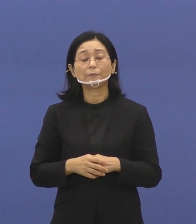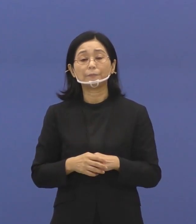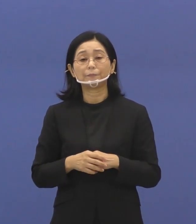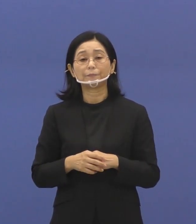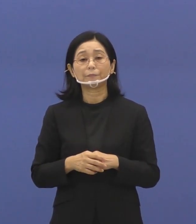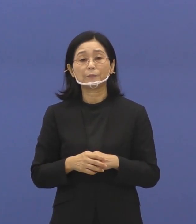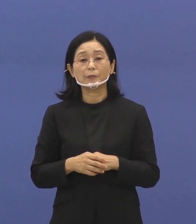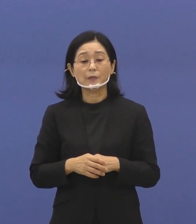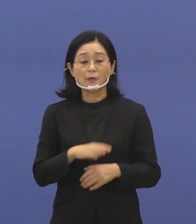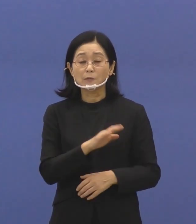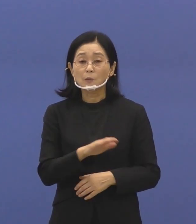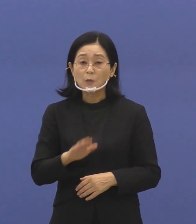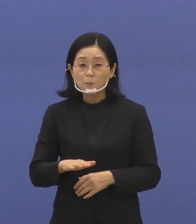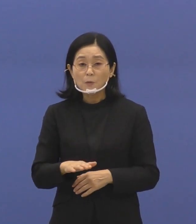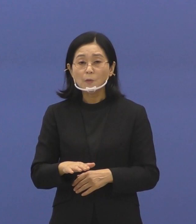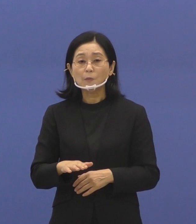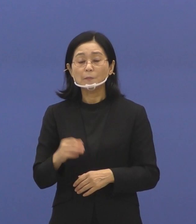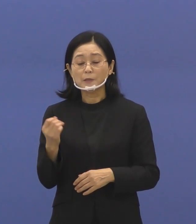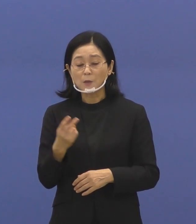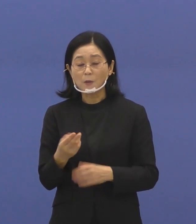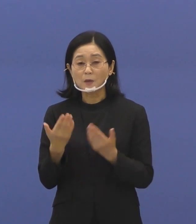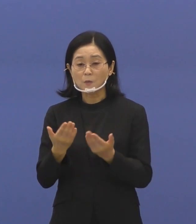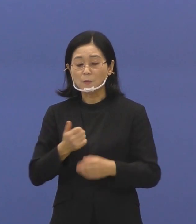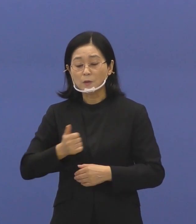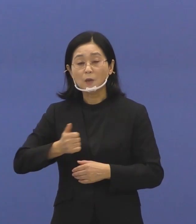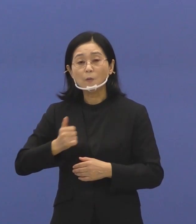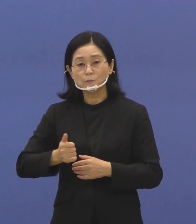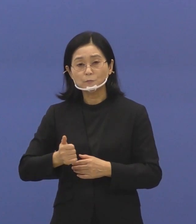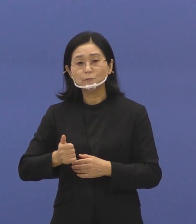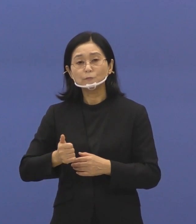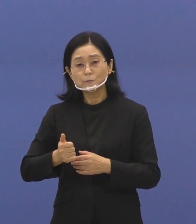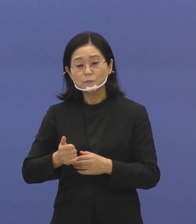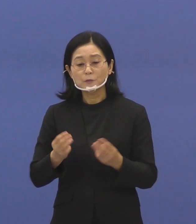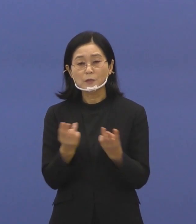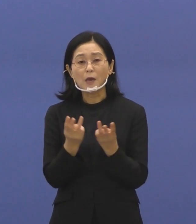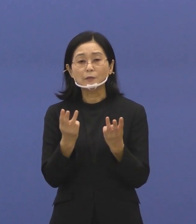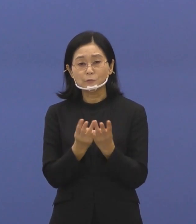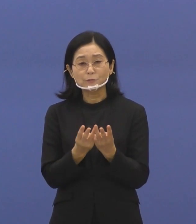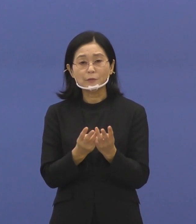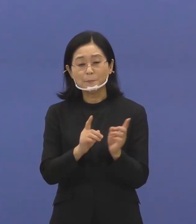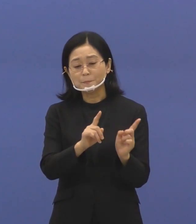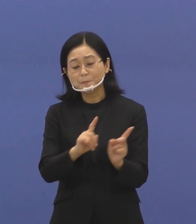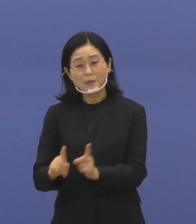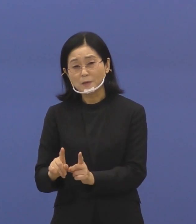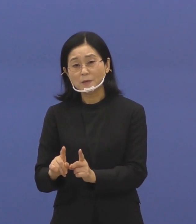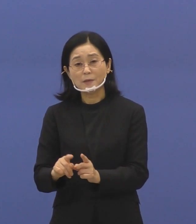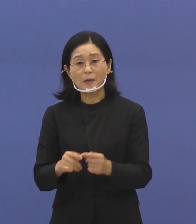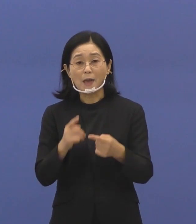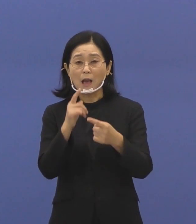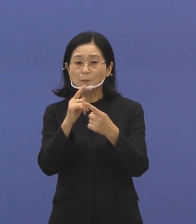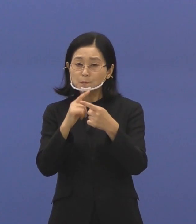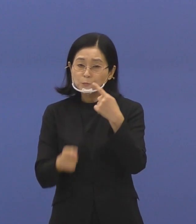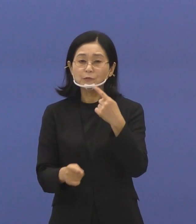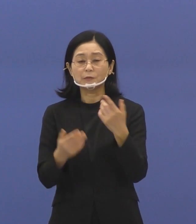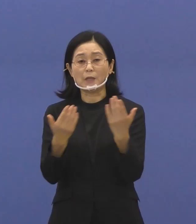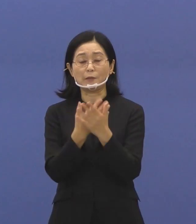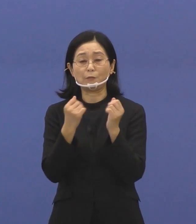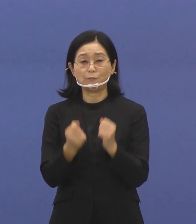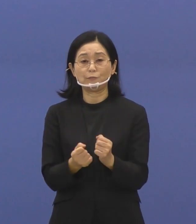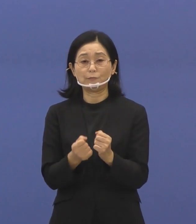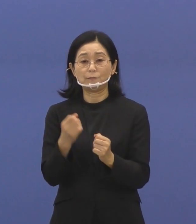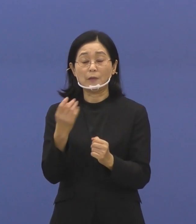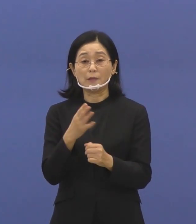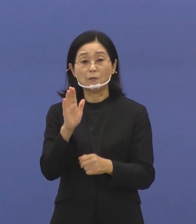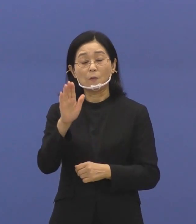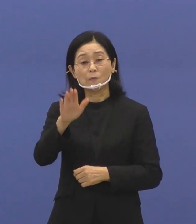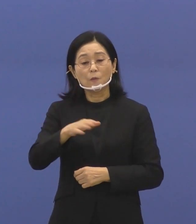童生徒数が、この30年間ぐらいで半減していたりですとか、どうもこれからも、まあ、さらにまた15歳